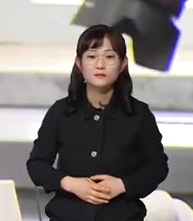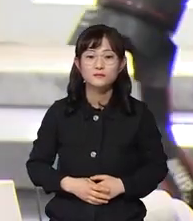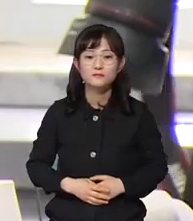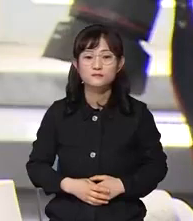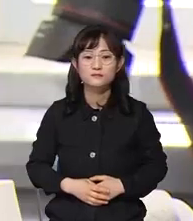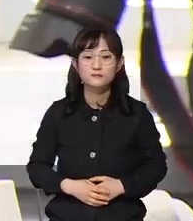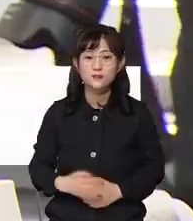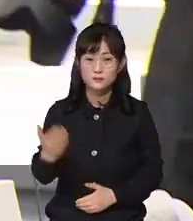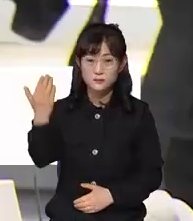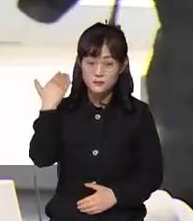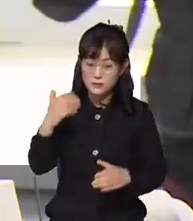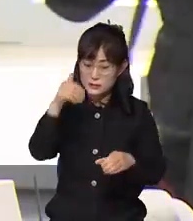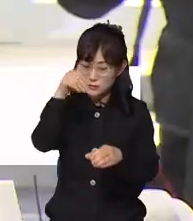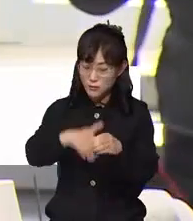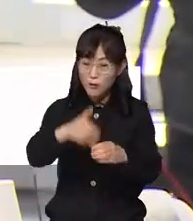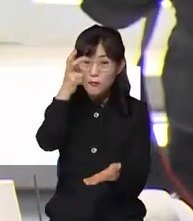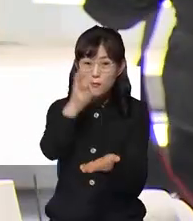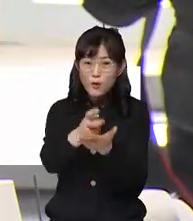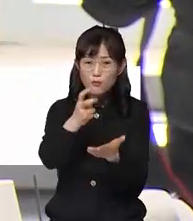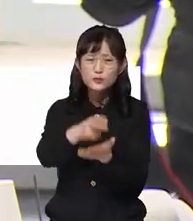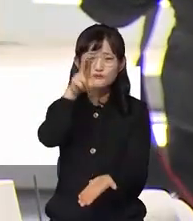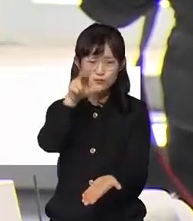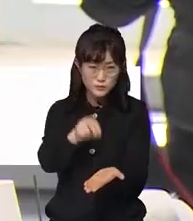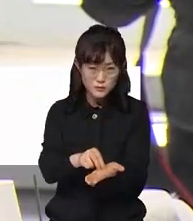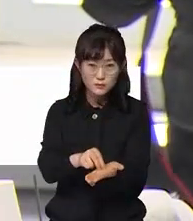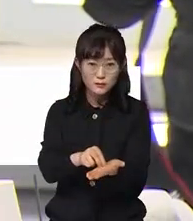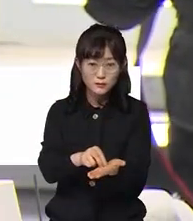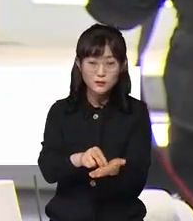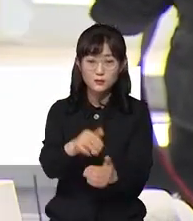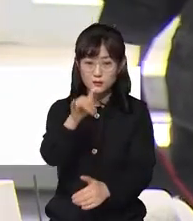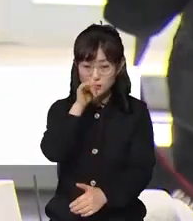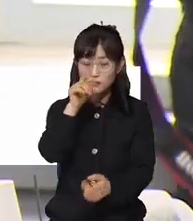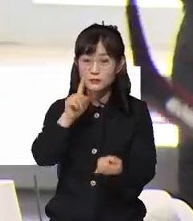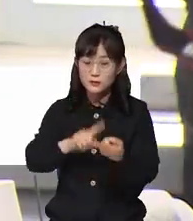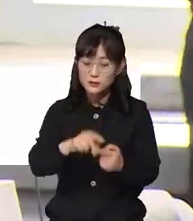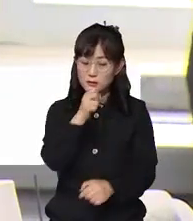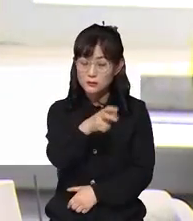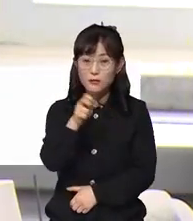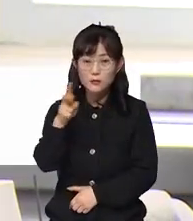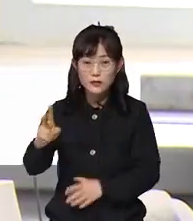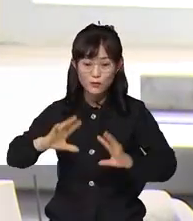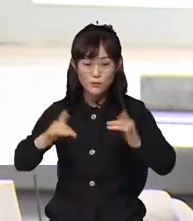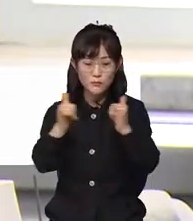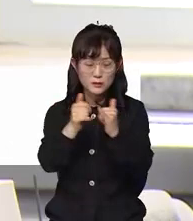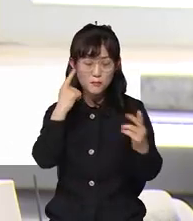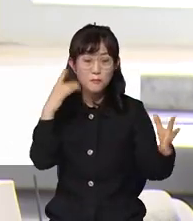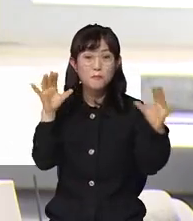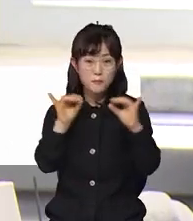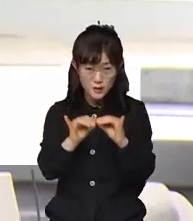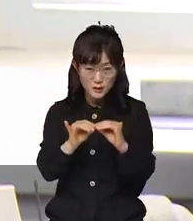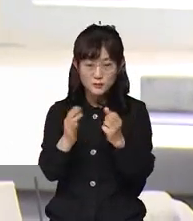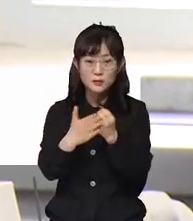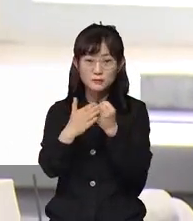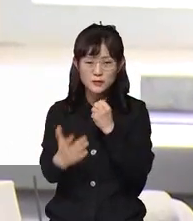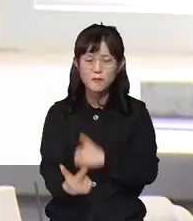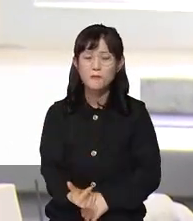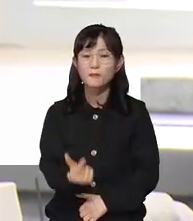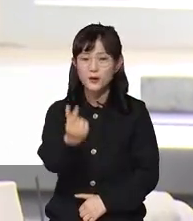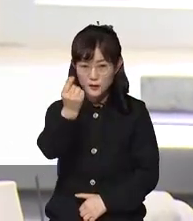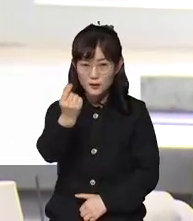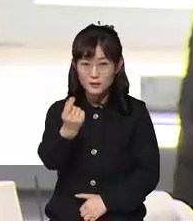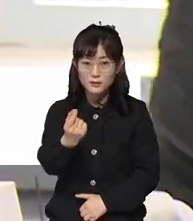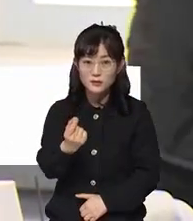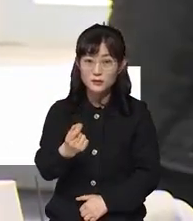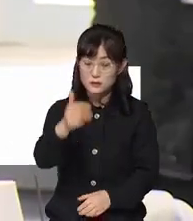구제가 문제가 있다고 생각하는 우리 공감대 여야 또 국민들의 공감대를 생각한다면 조속한 시일